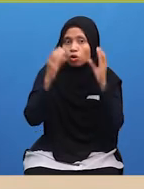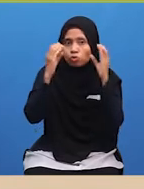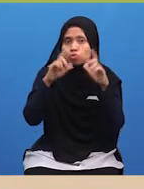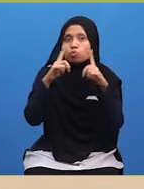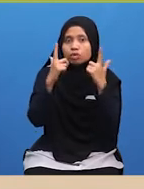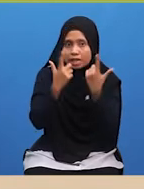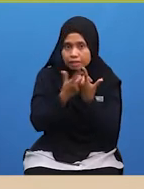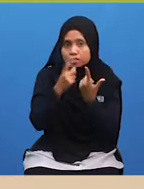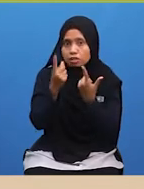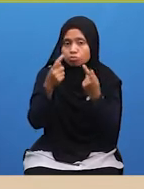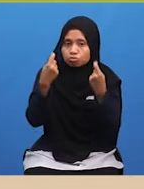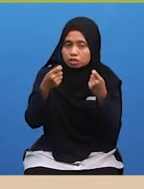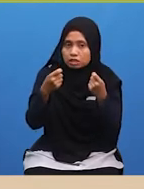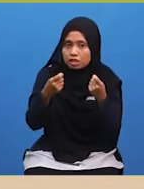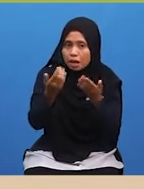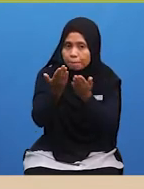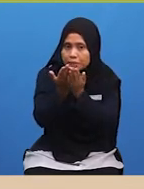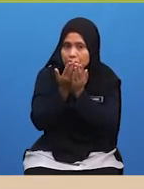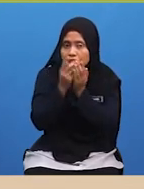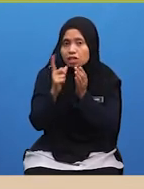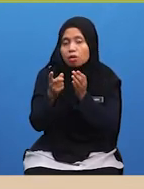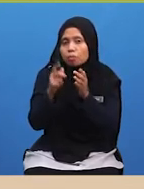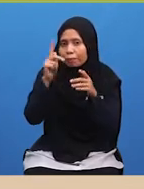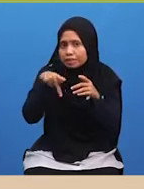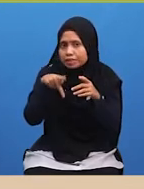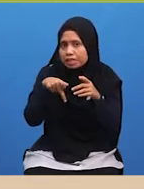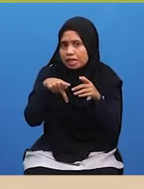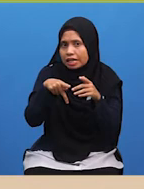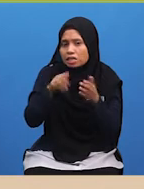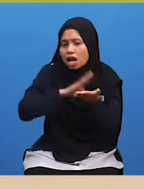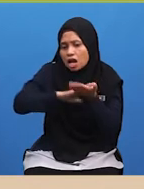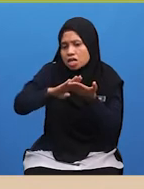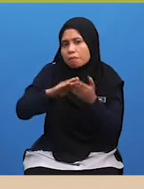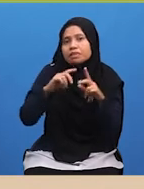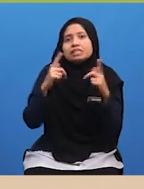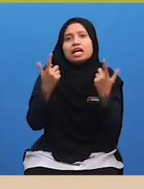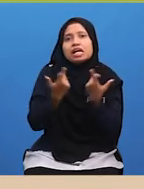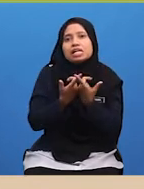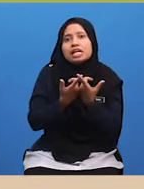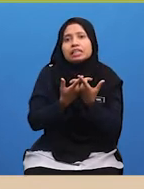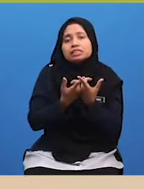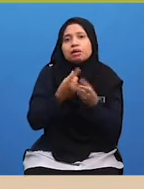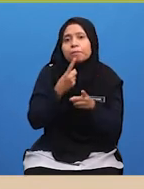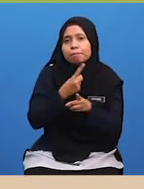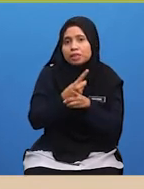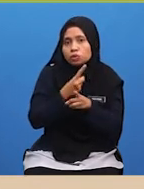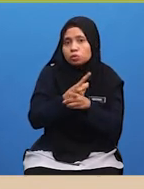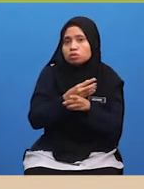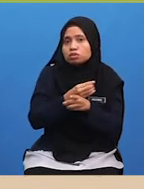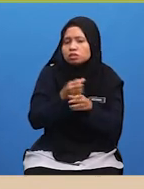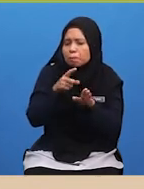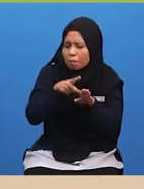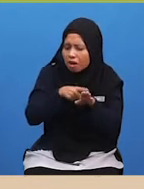kelas kamu telah meminta kamu memastikan kebersihan kelas terjamin sepanjang